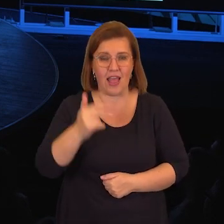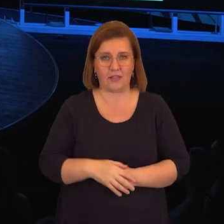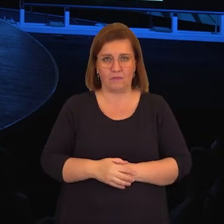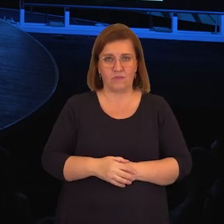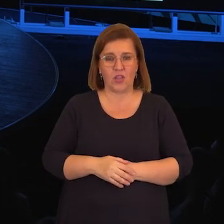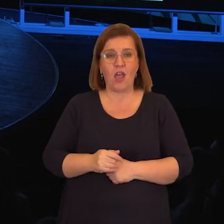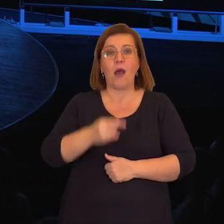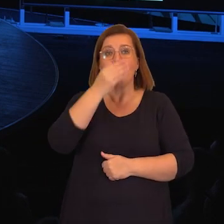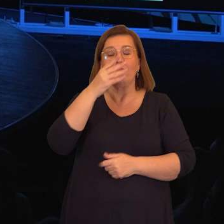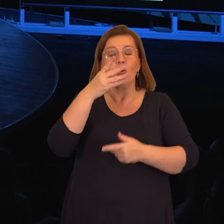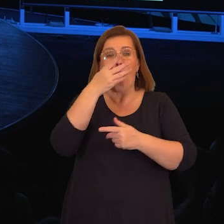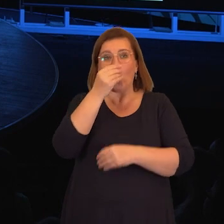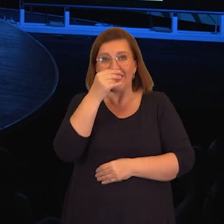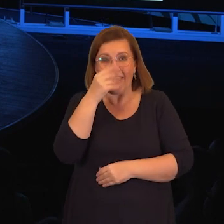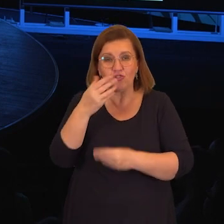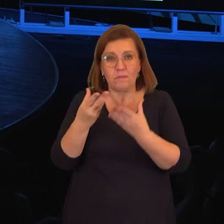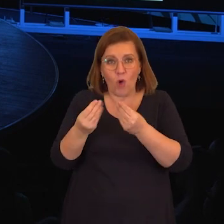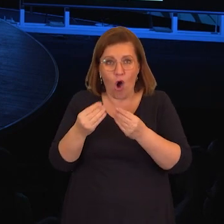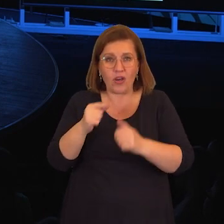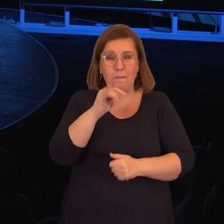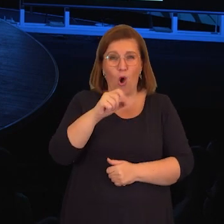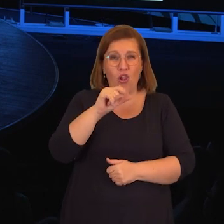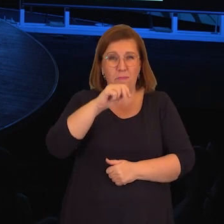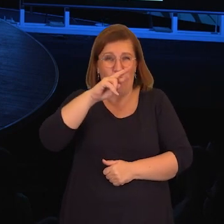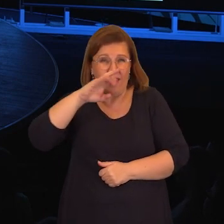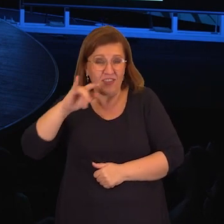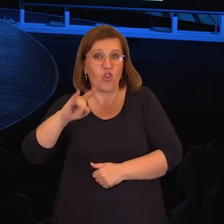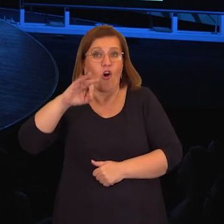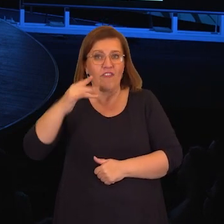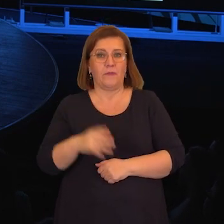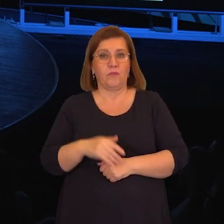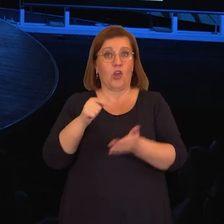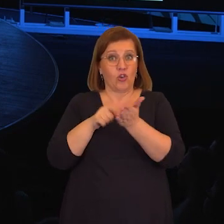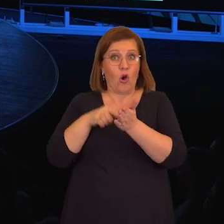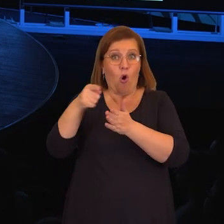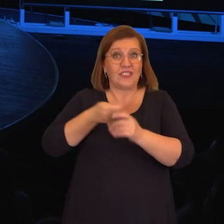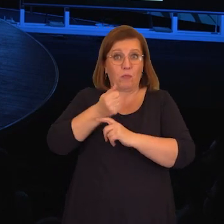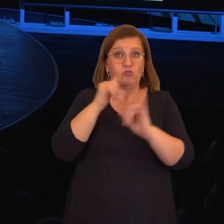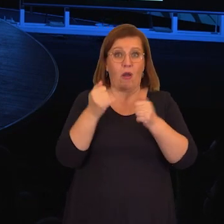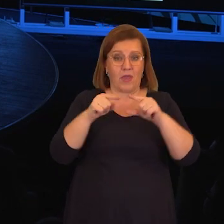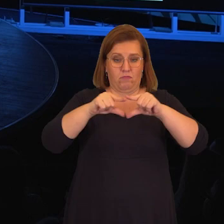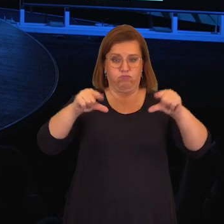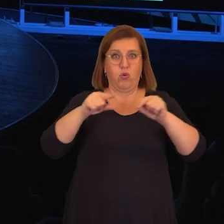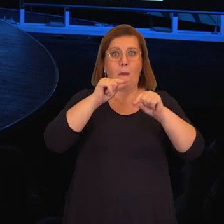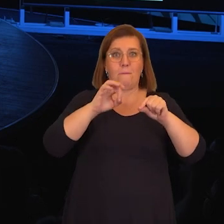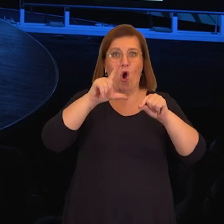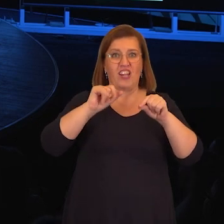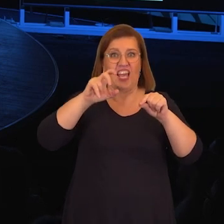mokrych chusteczek z włókien polipropylenowych i za to wszystko zapłaciłam kartą płatniczą z polichlorku winylu.